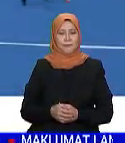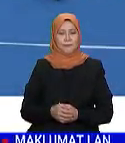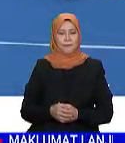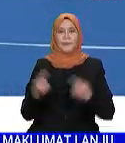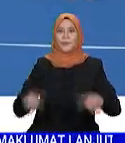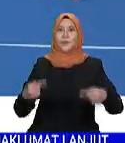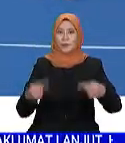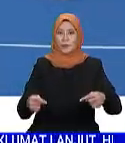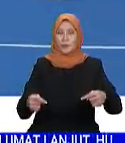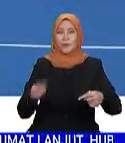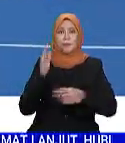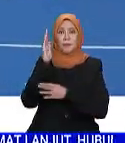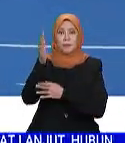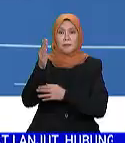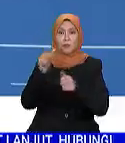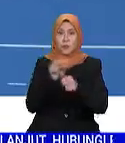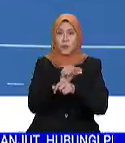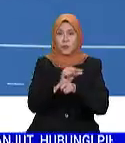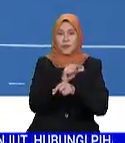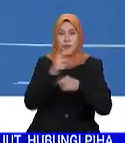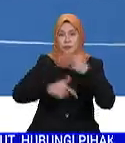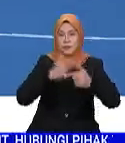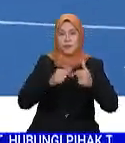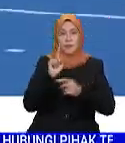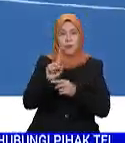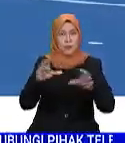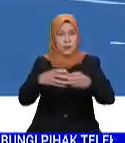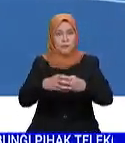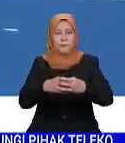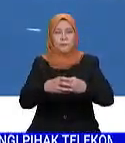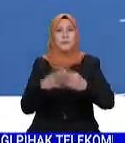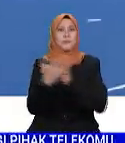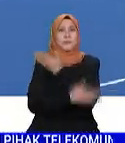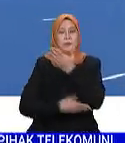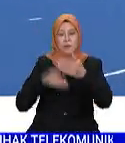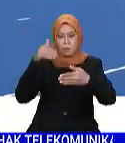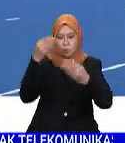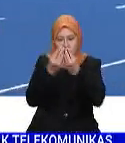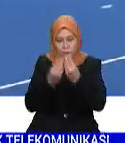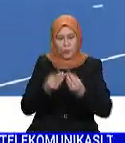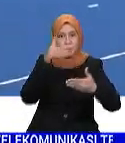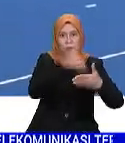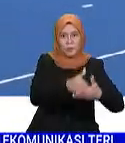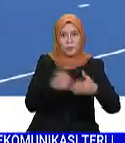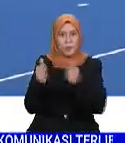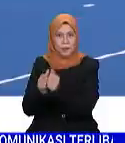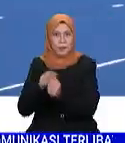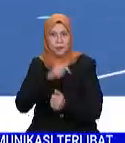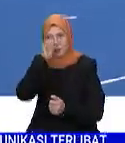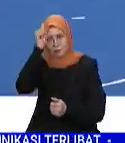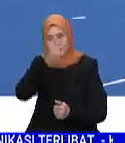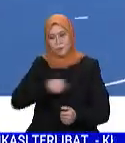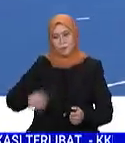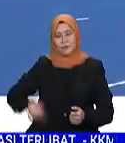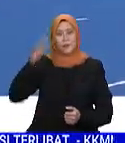Hai kejohanan itu bakal menggunakan format Liga 1 kumpulan dengan menyaksikan pasukan negara di undi bersama pasukan India China